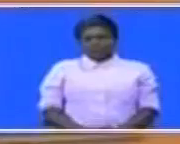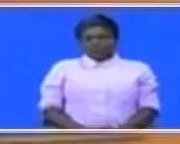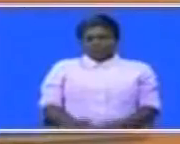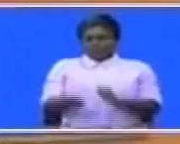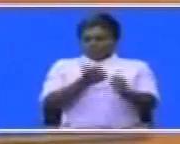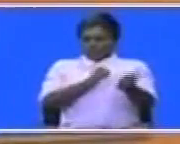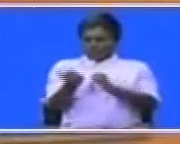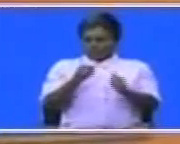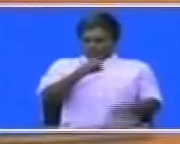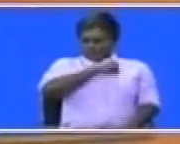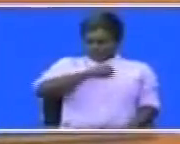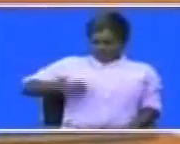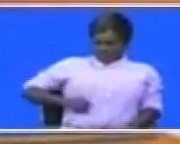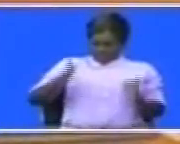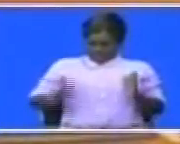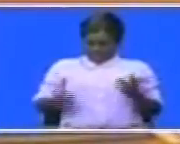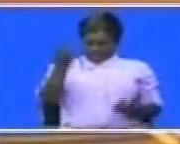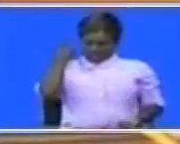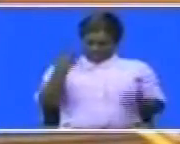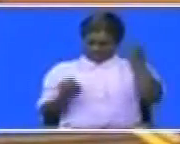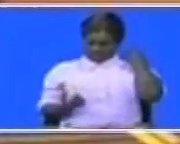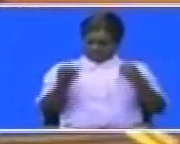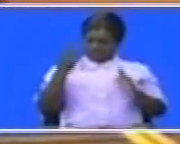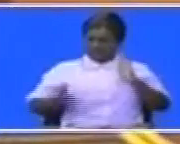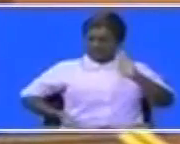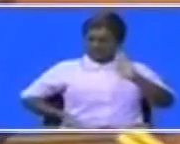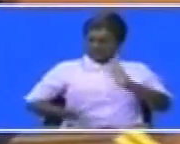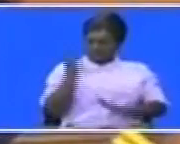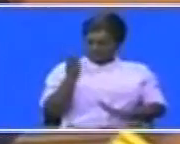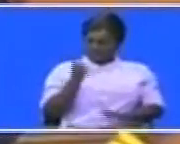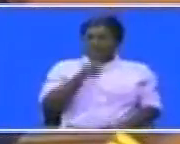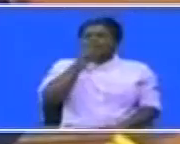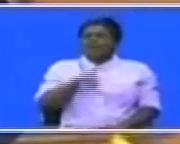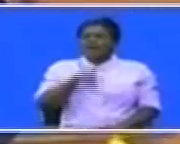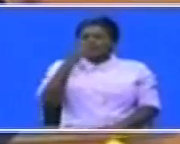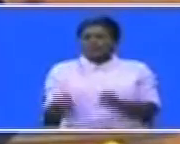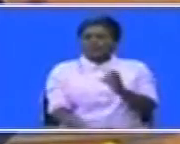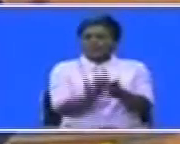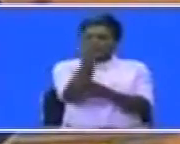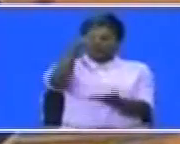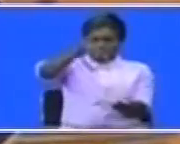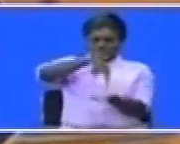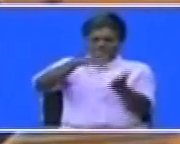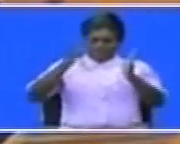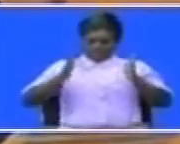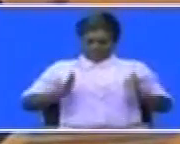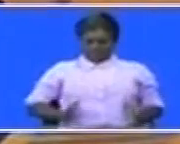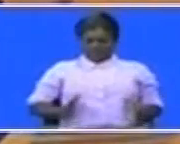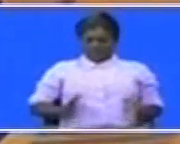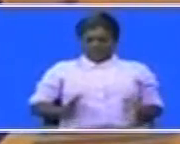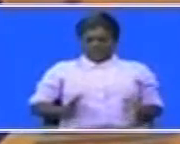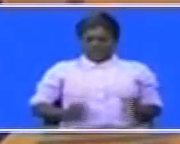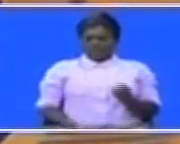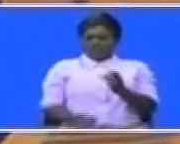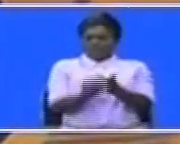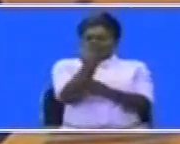Kinyanganyiro cha kuwania useneta wa kaunti ya Kericho kimeshika kasi baada ya chama cha KANU kumzindua mgombea wake Paul Sang huko Kericho.